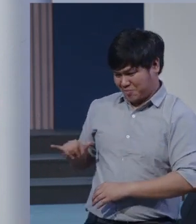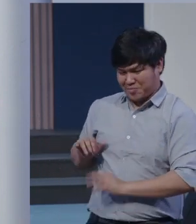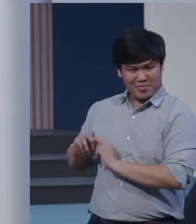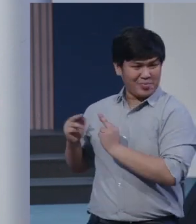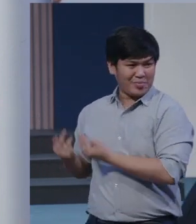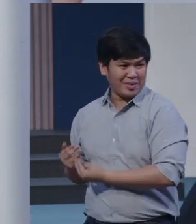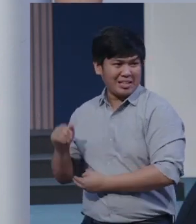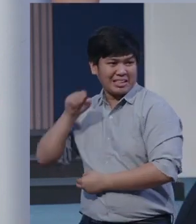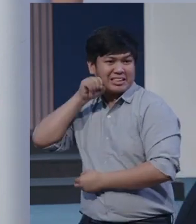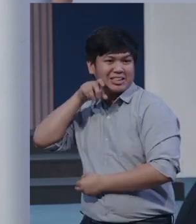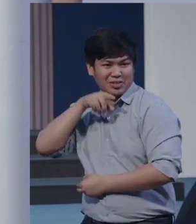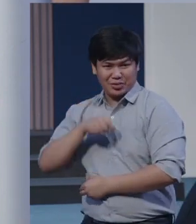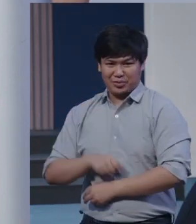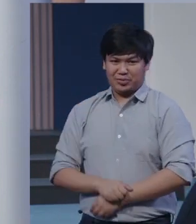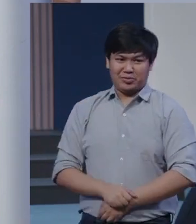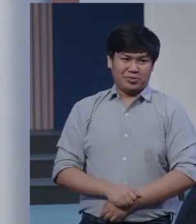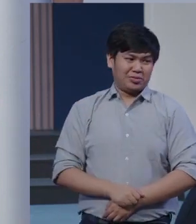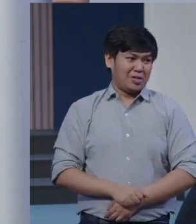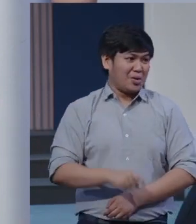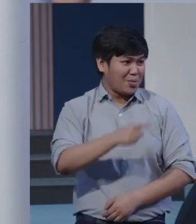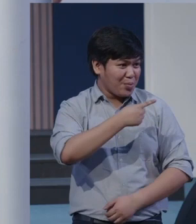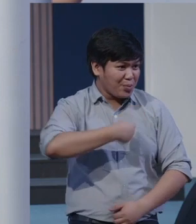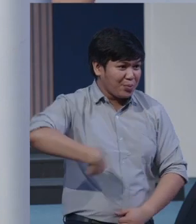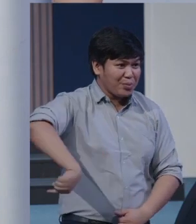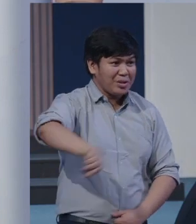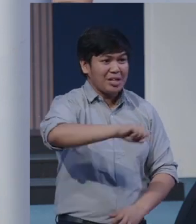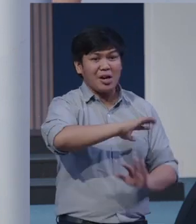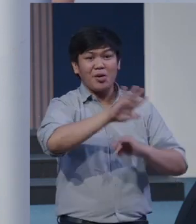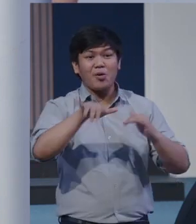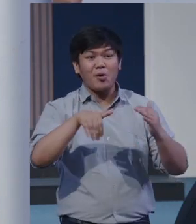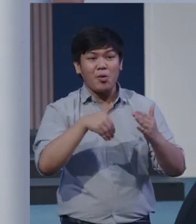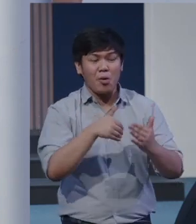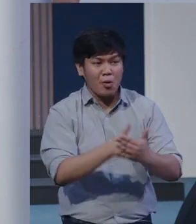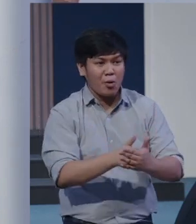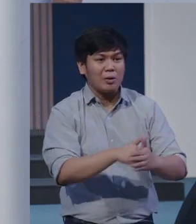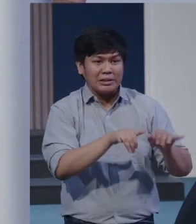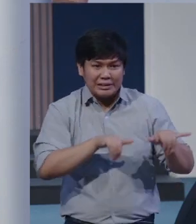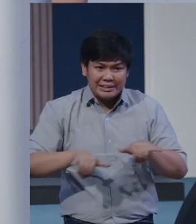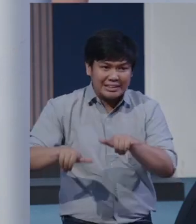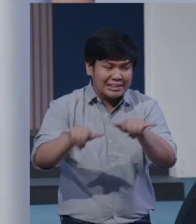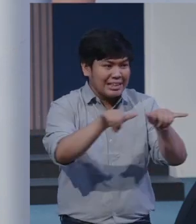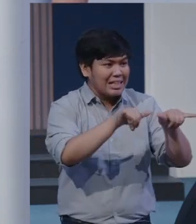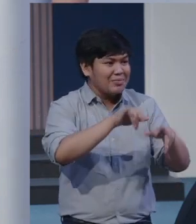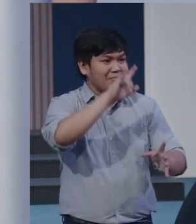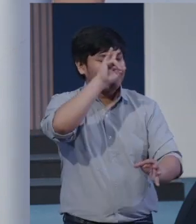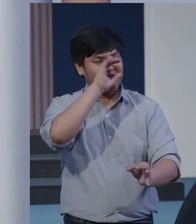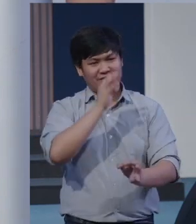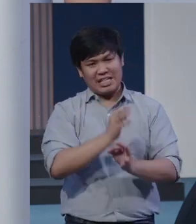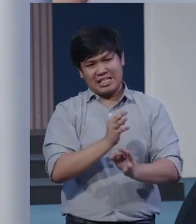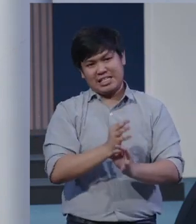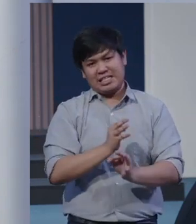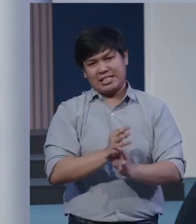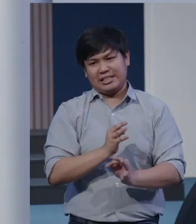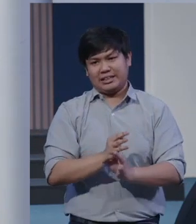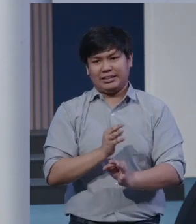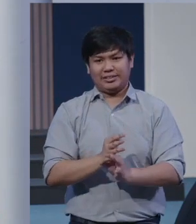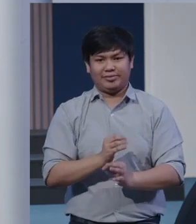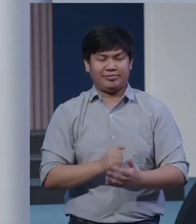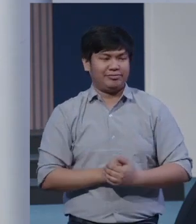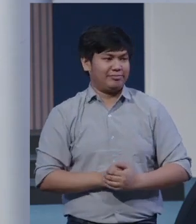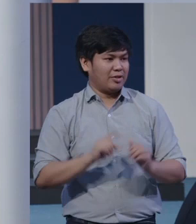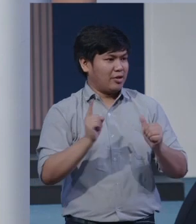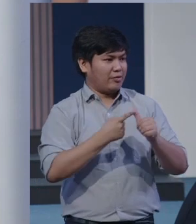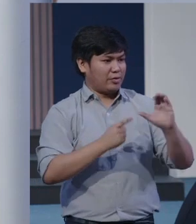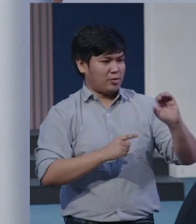tayo ay binilang ng iisang diwang Banal sa iisang katawan 1 Corinthians 12 12 to 13